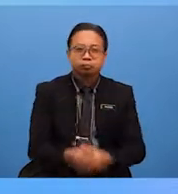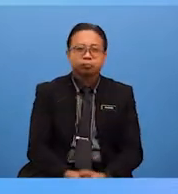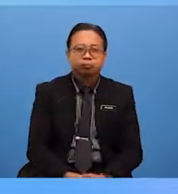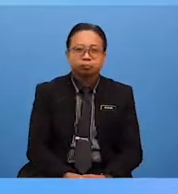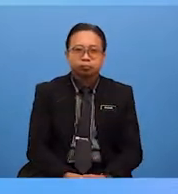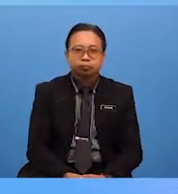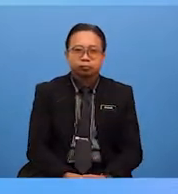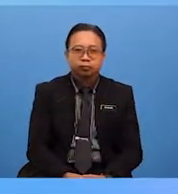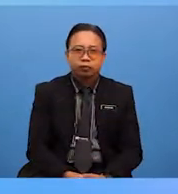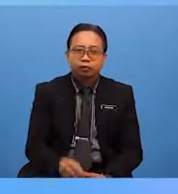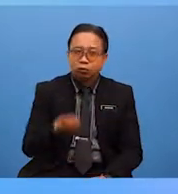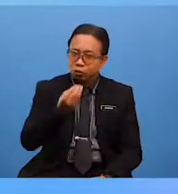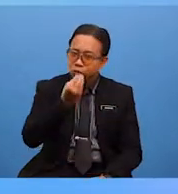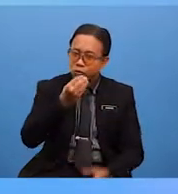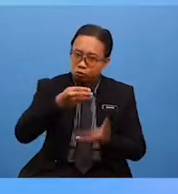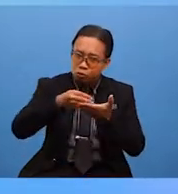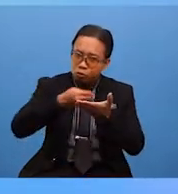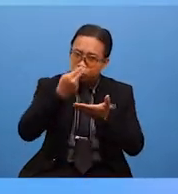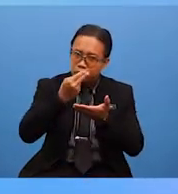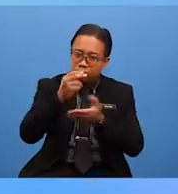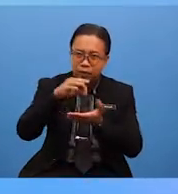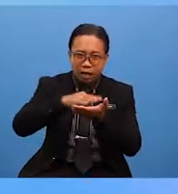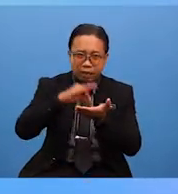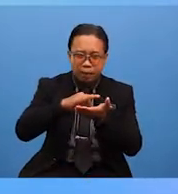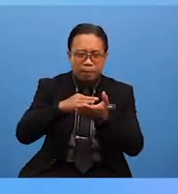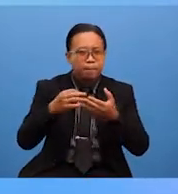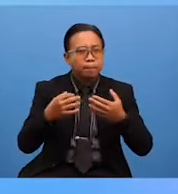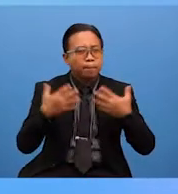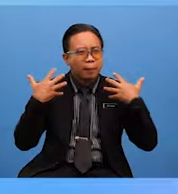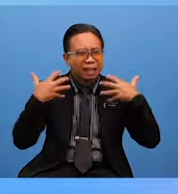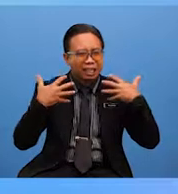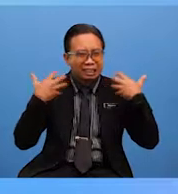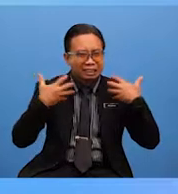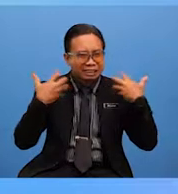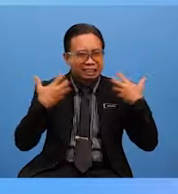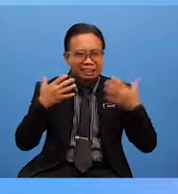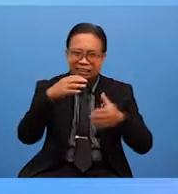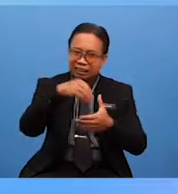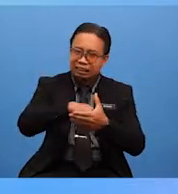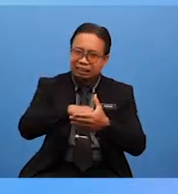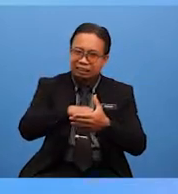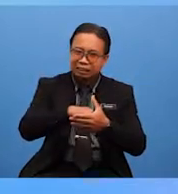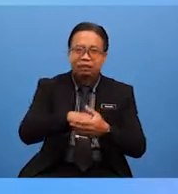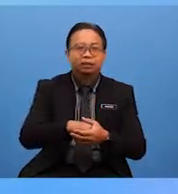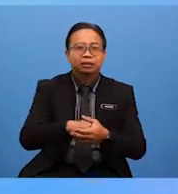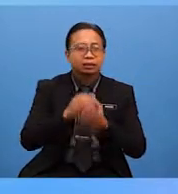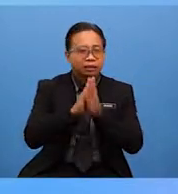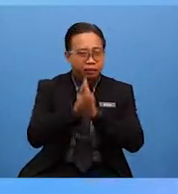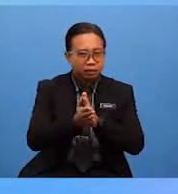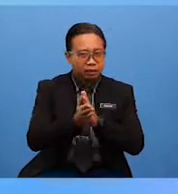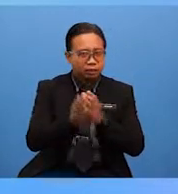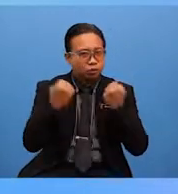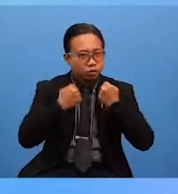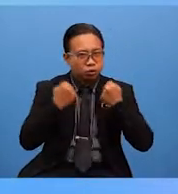supaya Mas yang panas di dalam periuk apabila dibiarkan akan menjadi sejuk